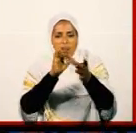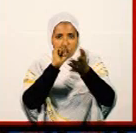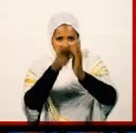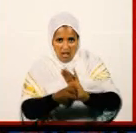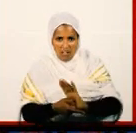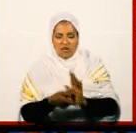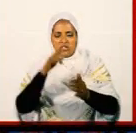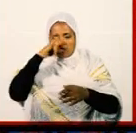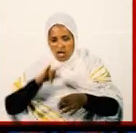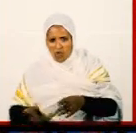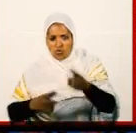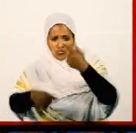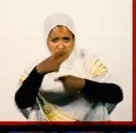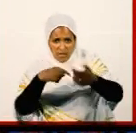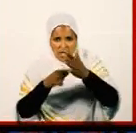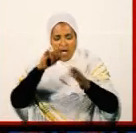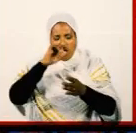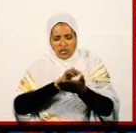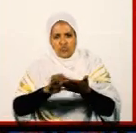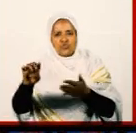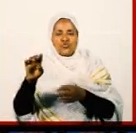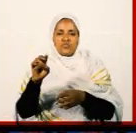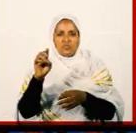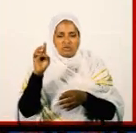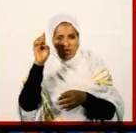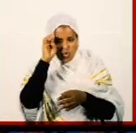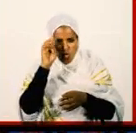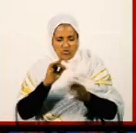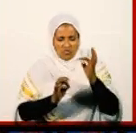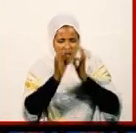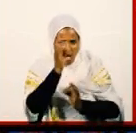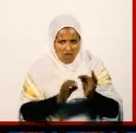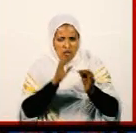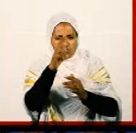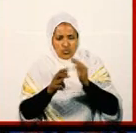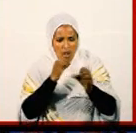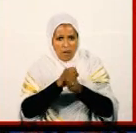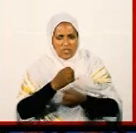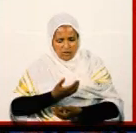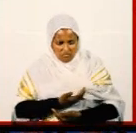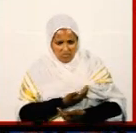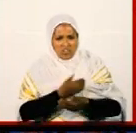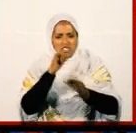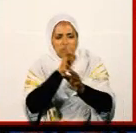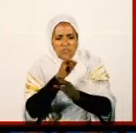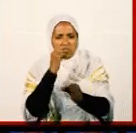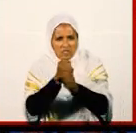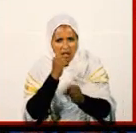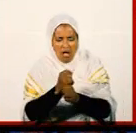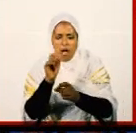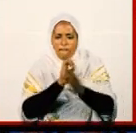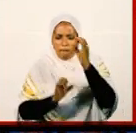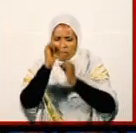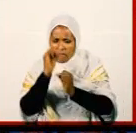በዚያ መንገድ ላይ ለምሳሌ ህፃናቱ ሲመጡ የህፃኑ የቅዱስ ቂርቆስን ታሪክ ቢነገር ቅዱስ ቂርቆስ በሶስት ዓመት ከሶስት ወሩ ምን ያህል